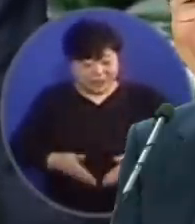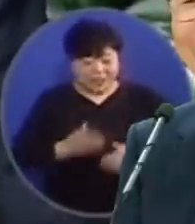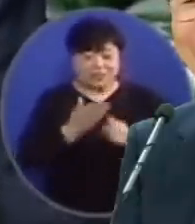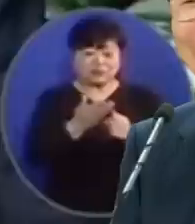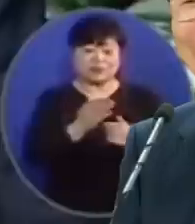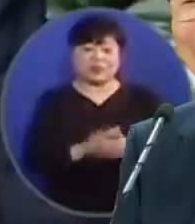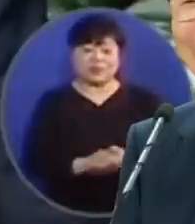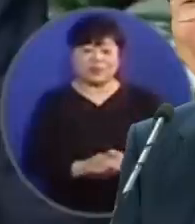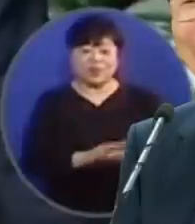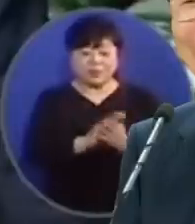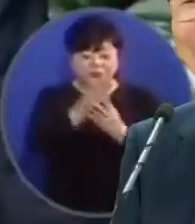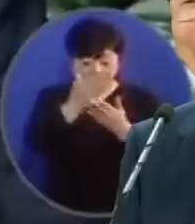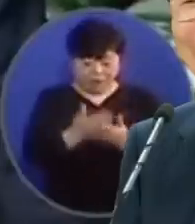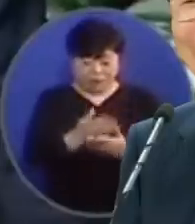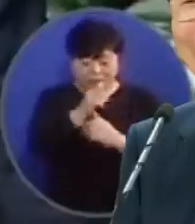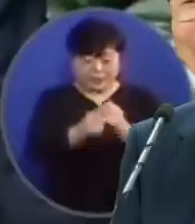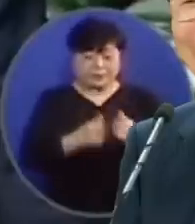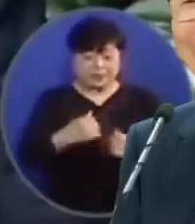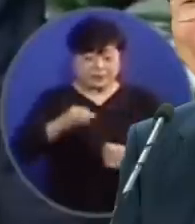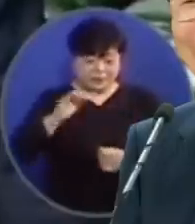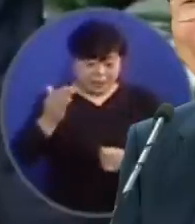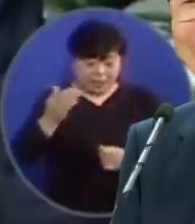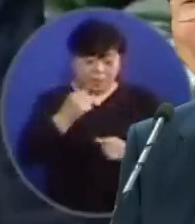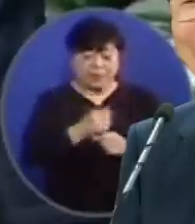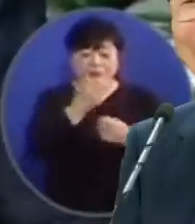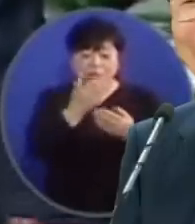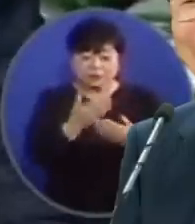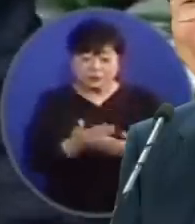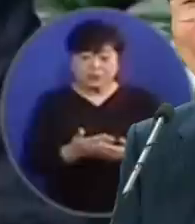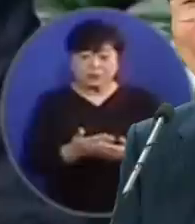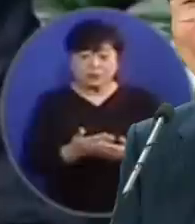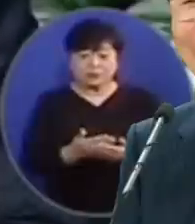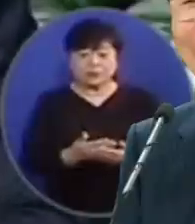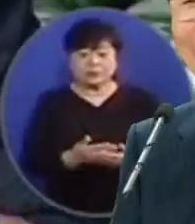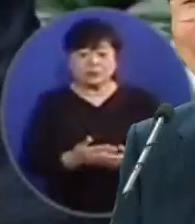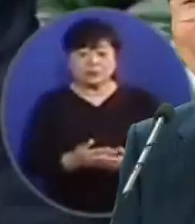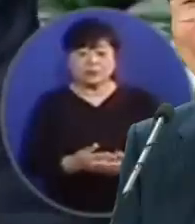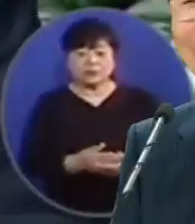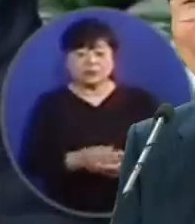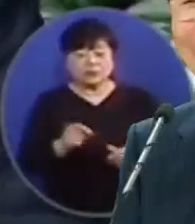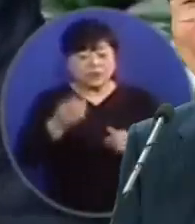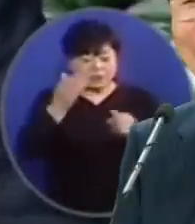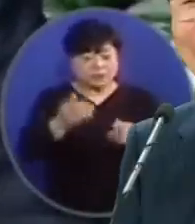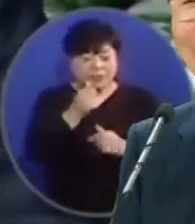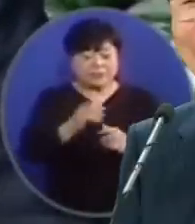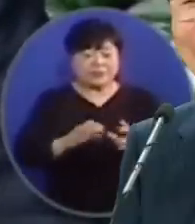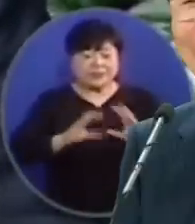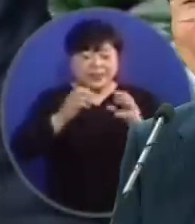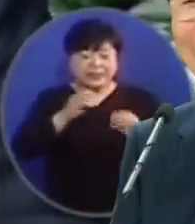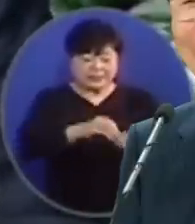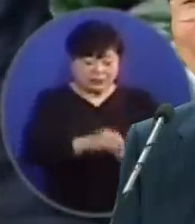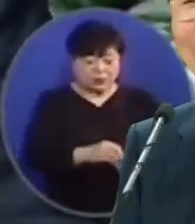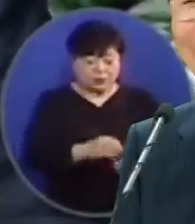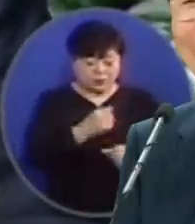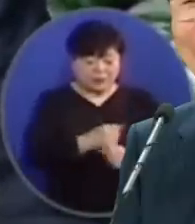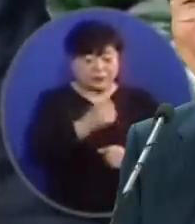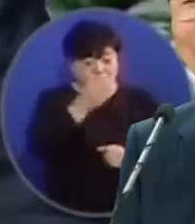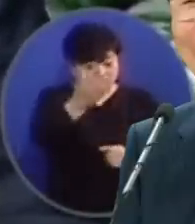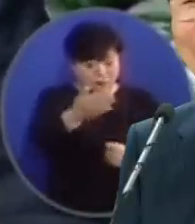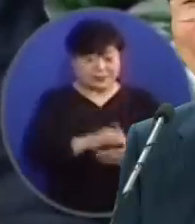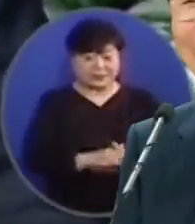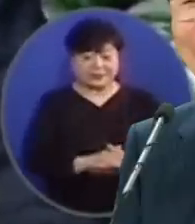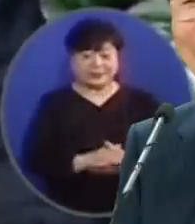해서 변화받아 하나님의 자녀가 되도록 만들어주시고 품에 품어주시고 우리를 하나님 나라의 상속자로 삼아주신